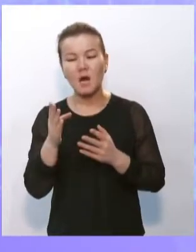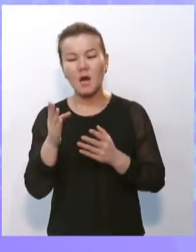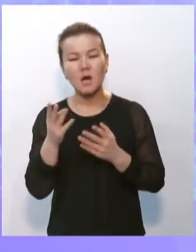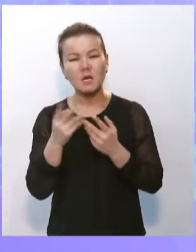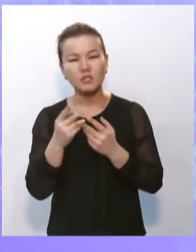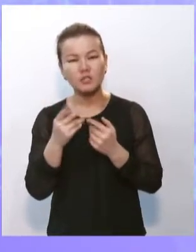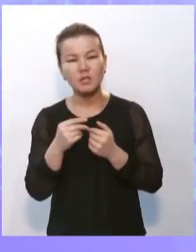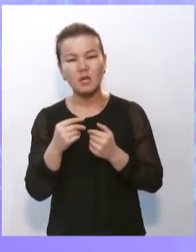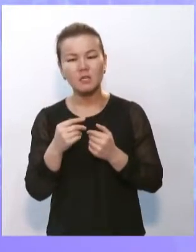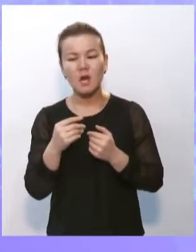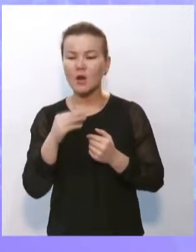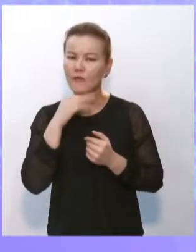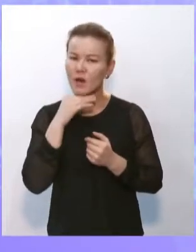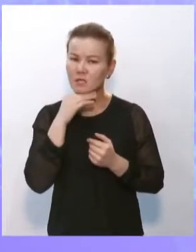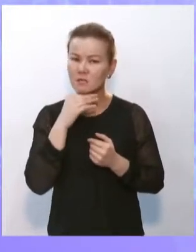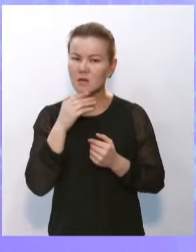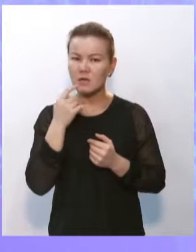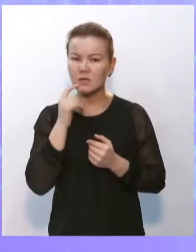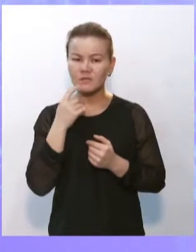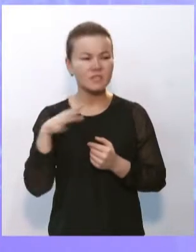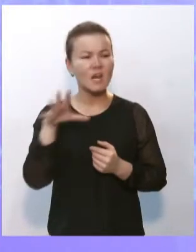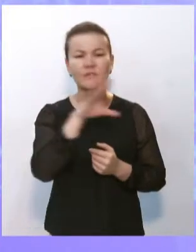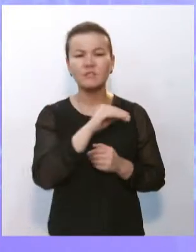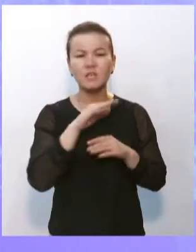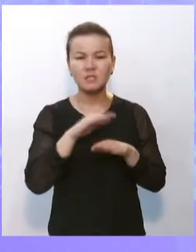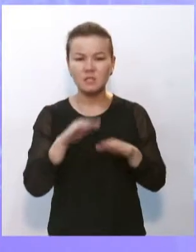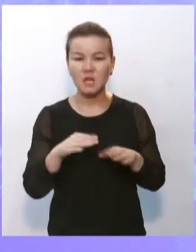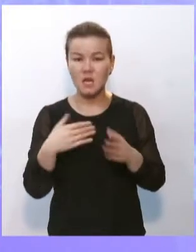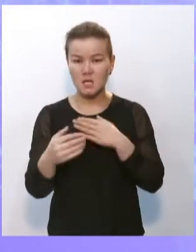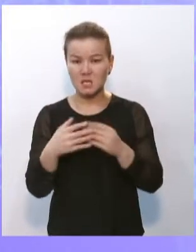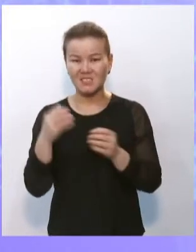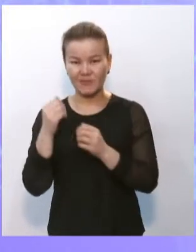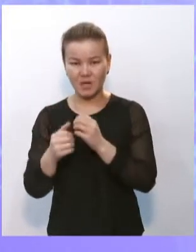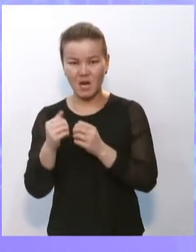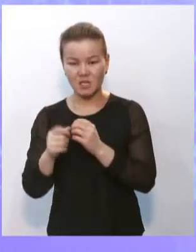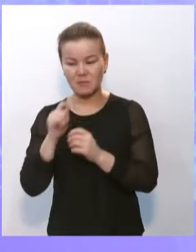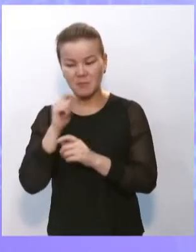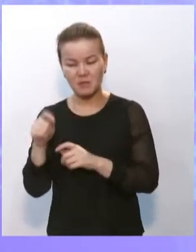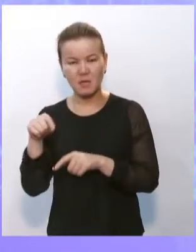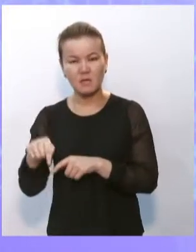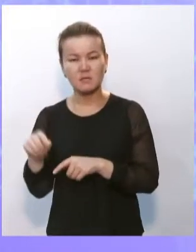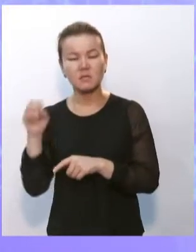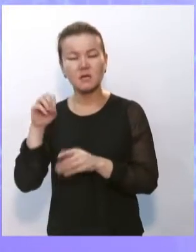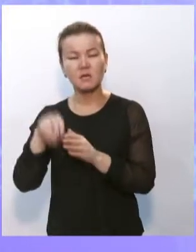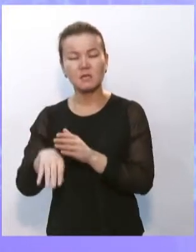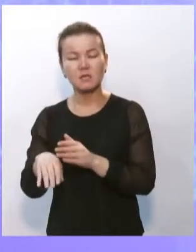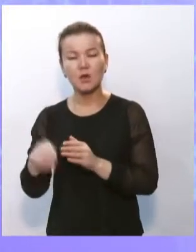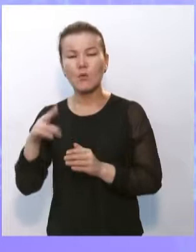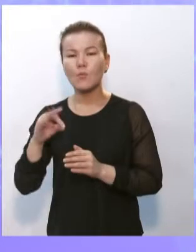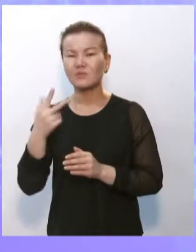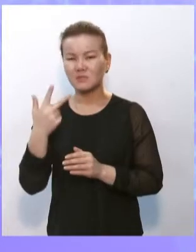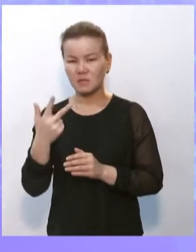хватит ли конфет на всех детей если в каждый подарок класть по три